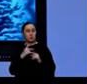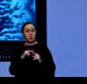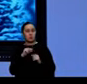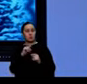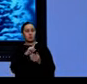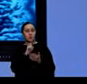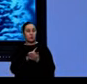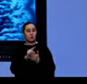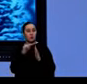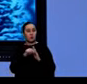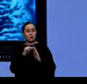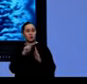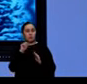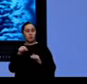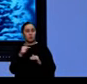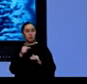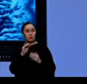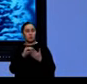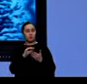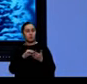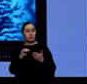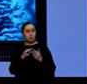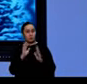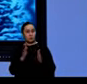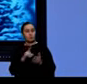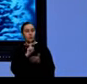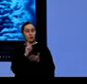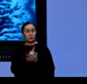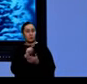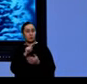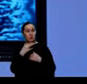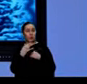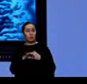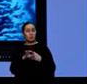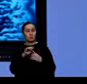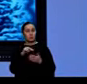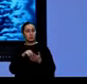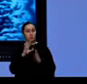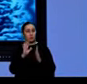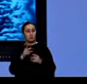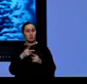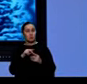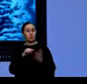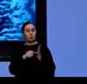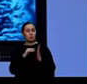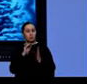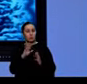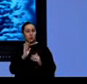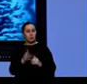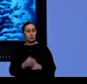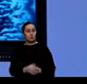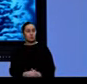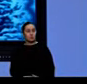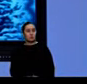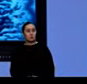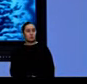bilan albatta oralariga virgul qo'yib yozamiz. Va albatta oxirida tugagandan so'ng nuqta qo'yamiz.